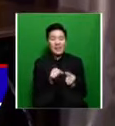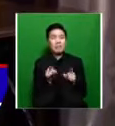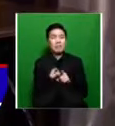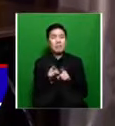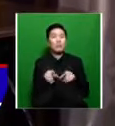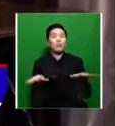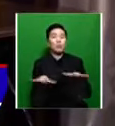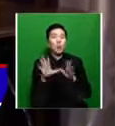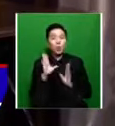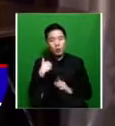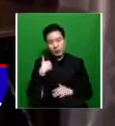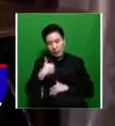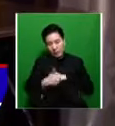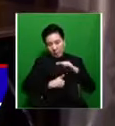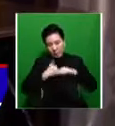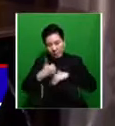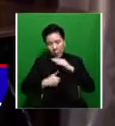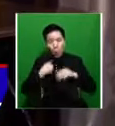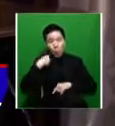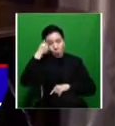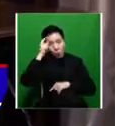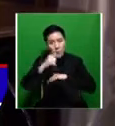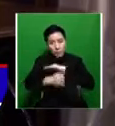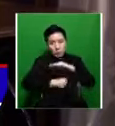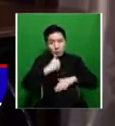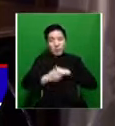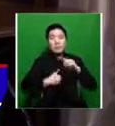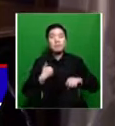กติที่ว่ามีคนเข้ามาอยู่แล้วในแต่ละวันนะครับ